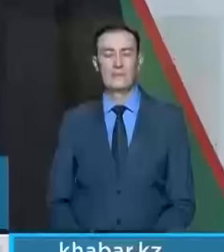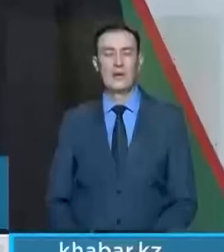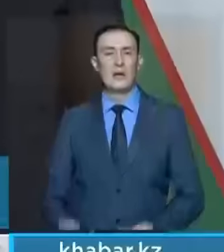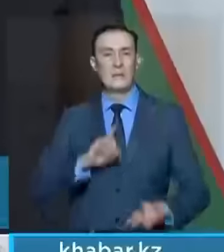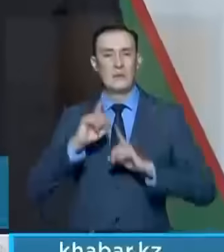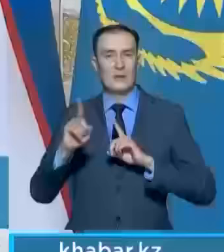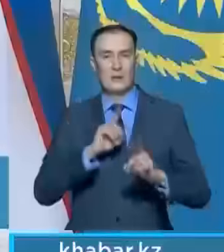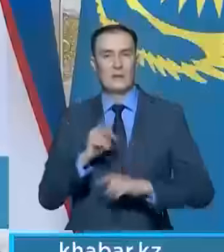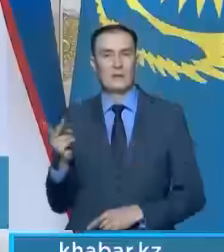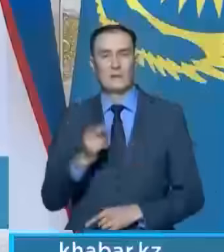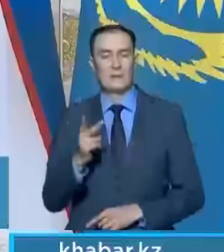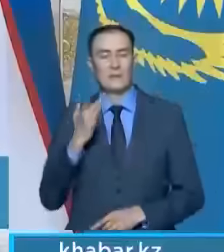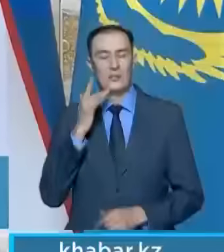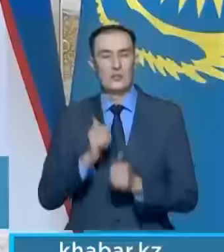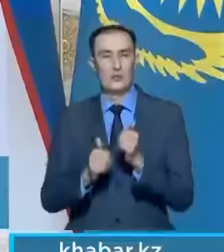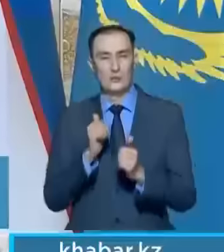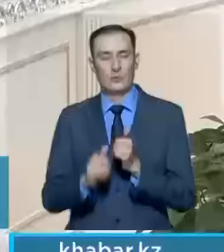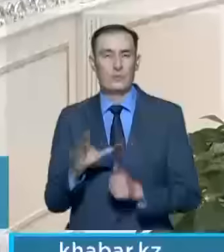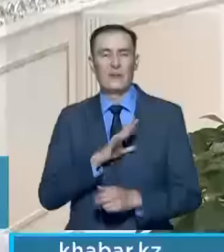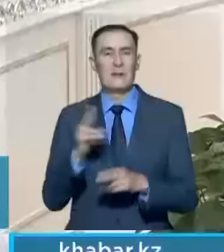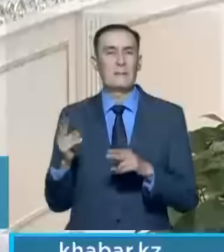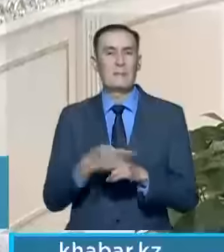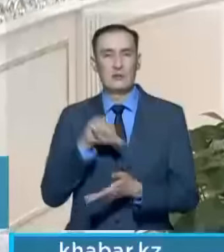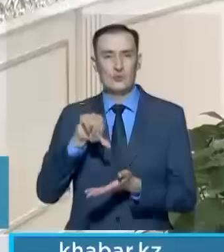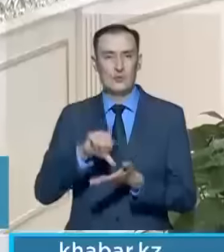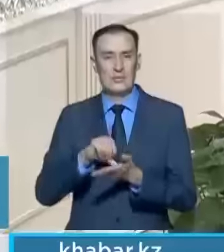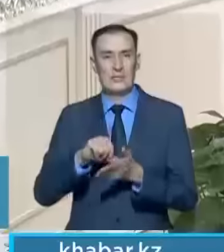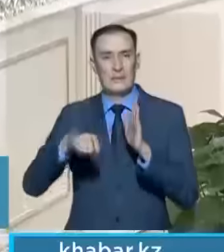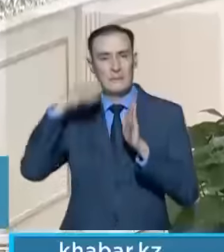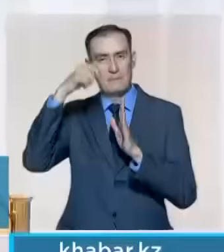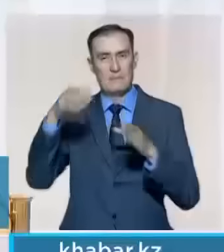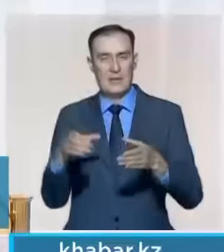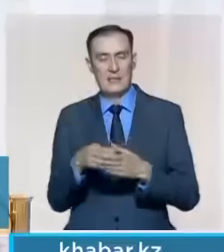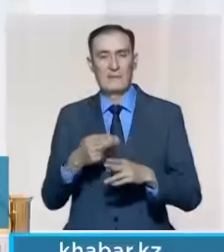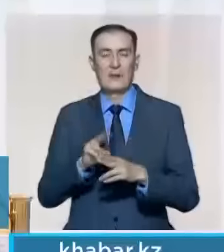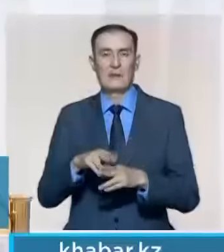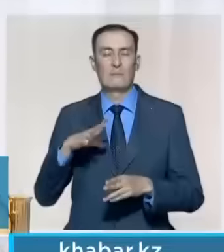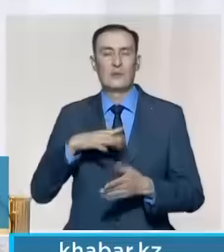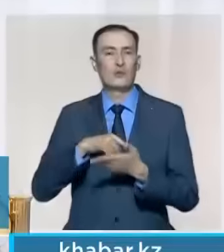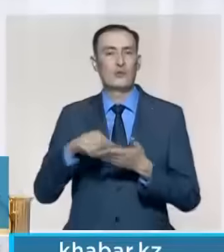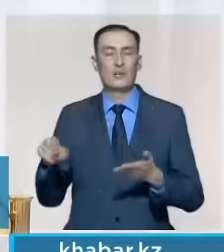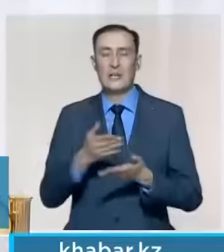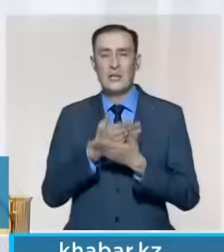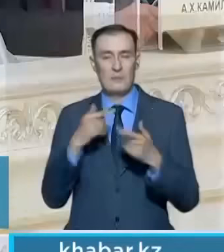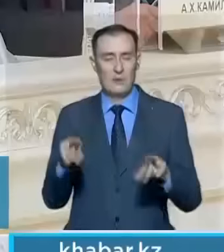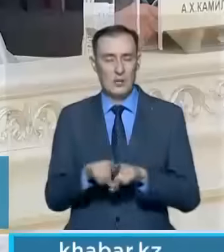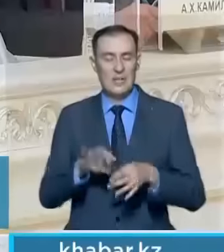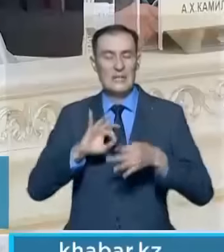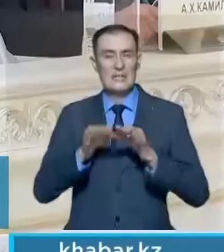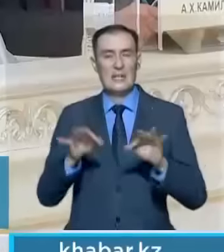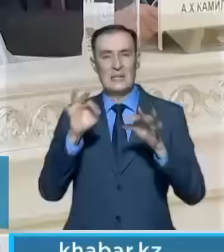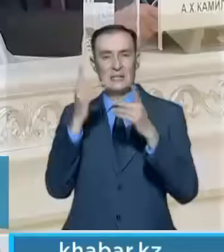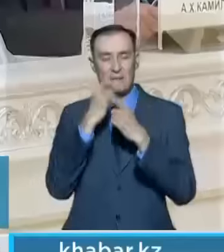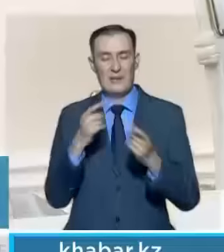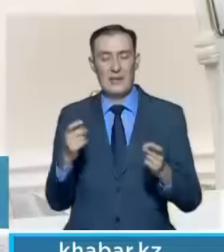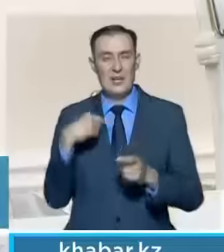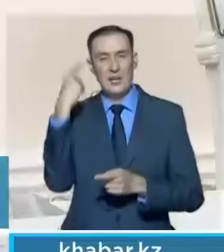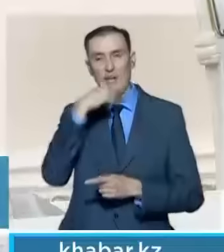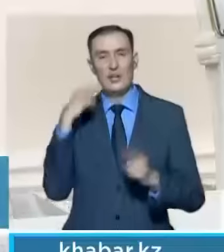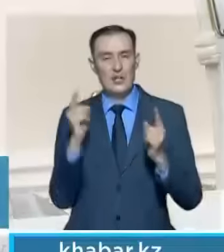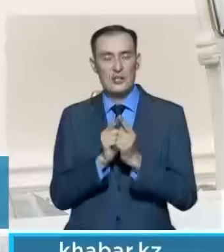Переговоры в узком формате зачастую проходят без участия прессы. В этот раз исключений тоже не было. Детали заявления с глазу на